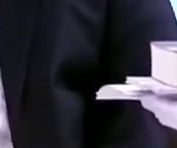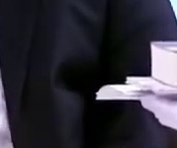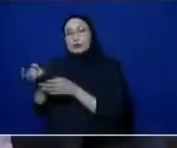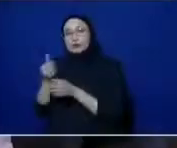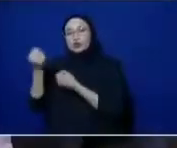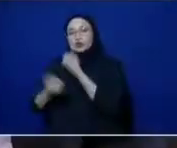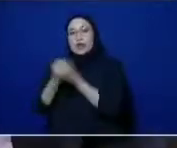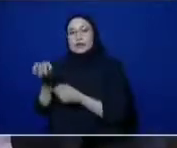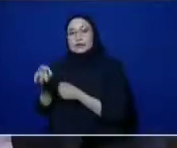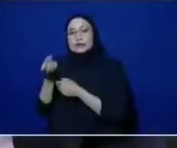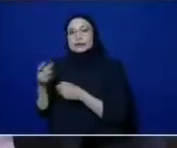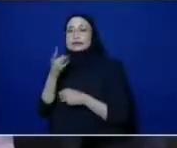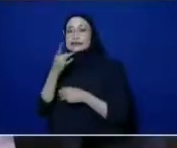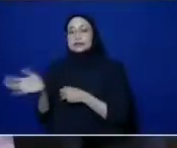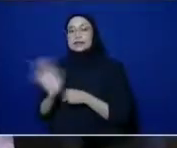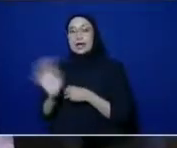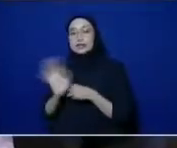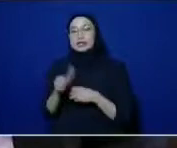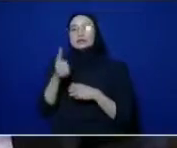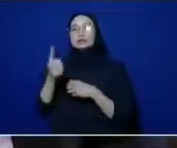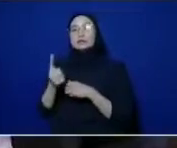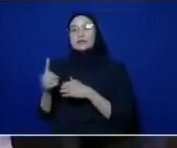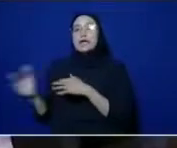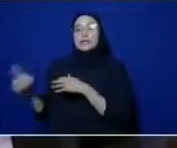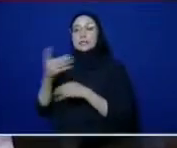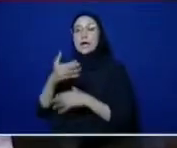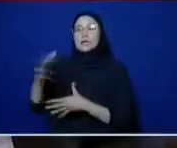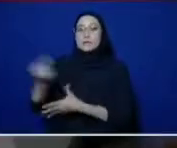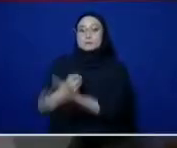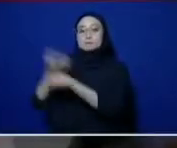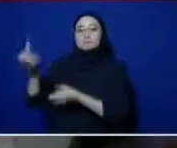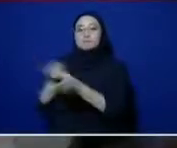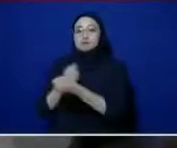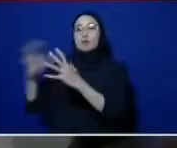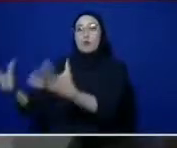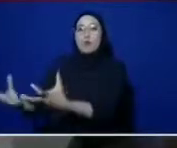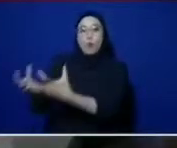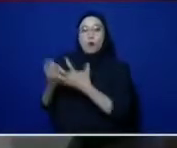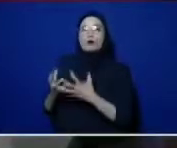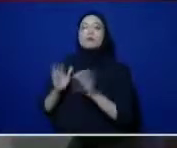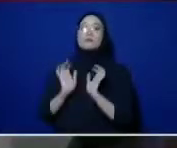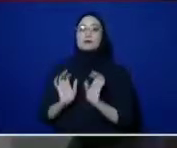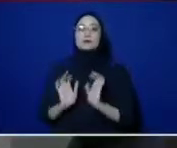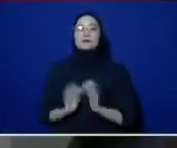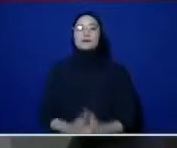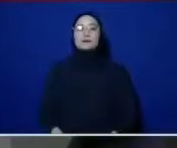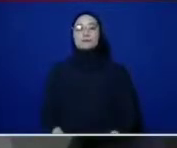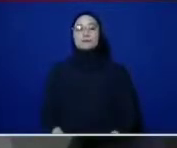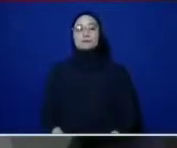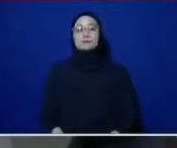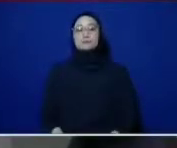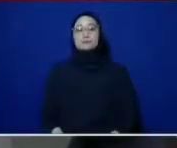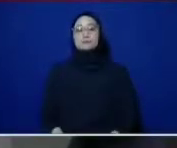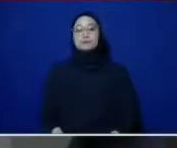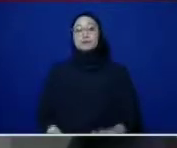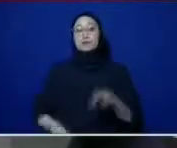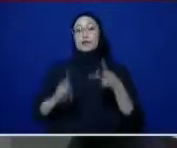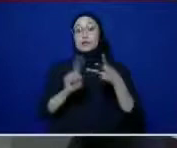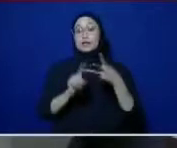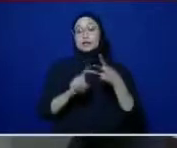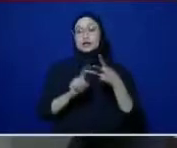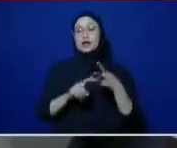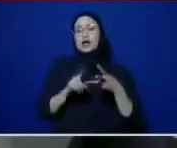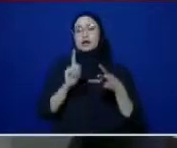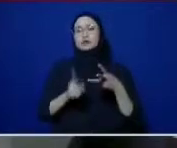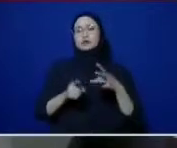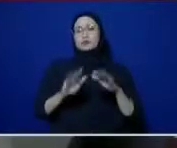bisa melaut dan mendapatkan ikan lebih banyak lagi. Kemudian yang ketiga, kita juga telah